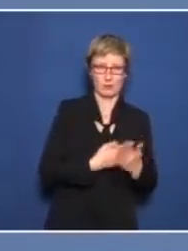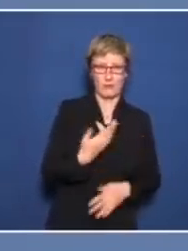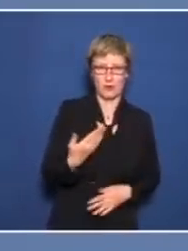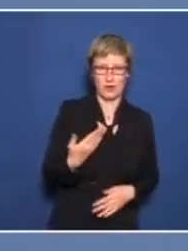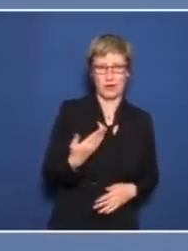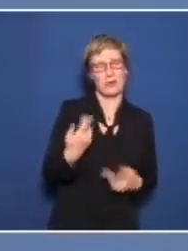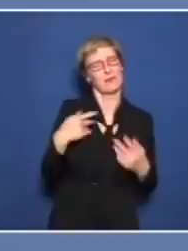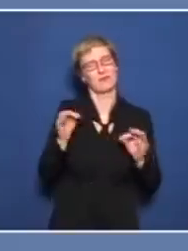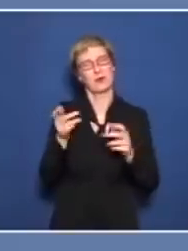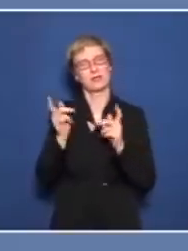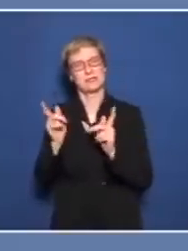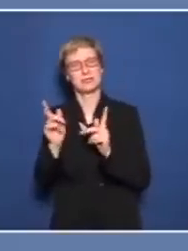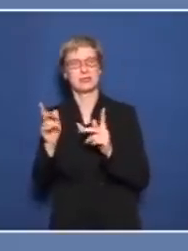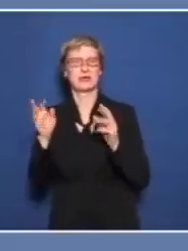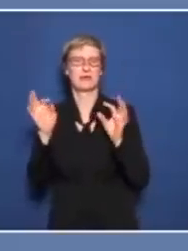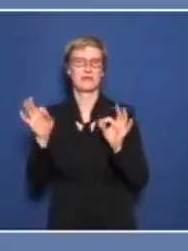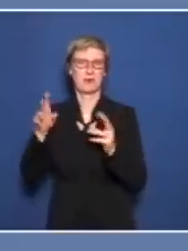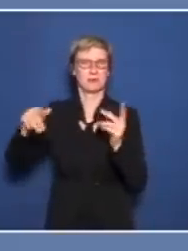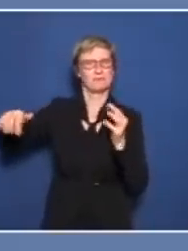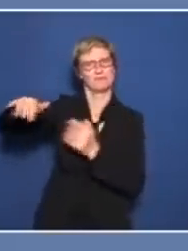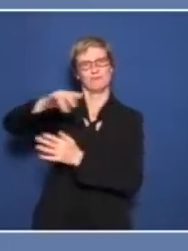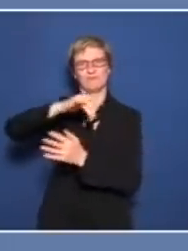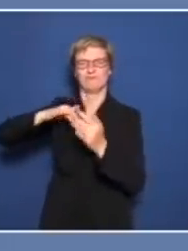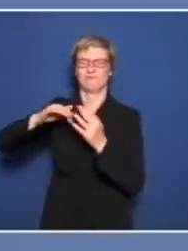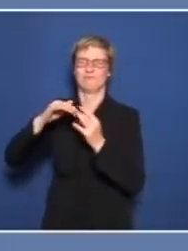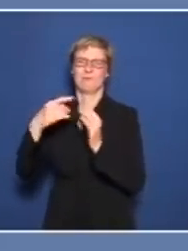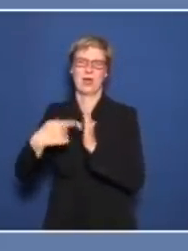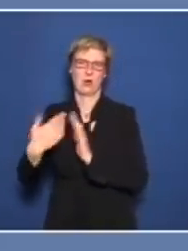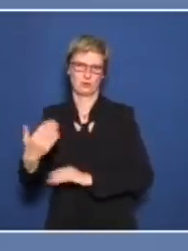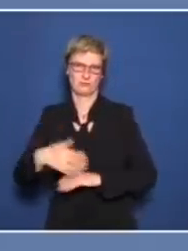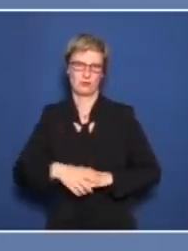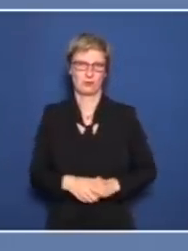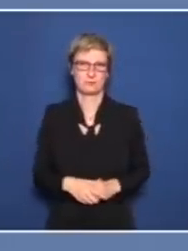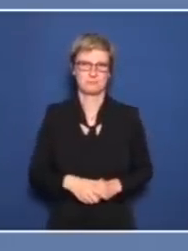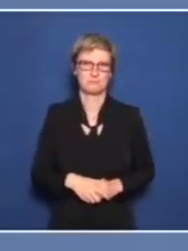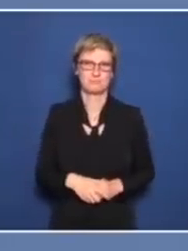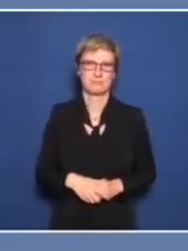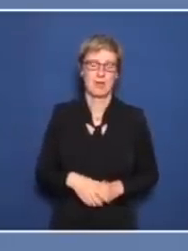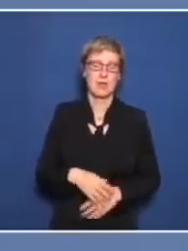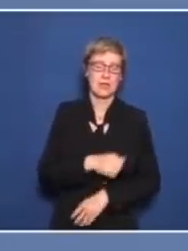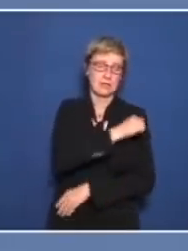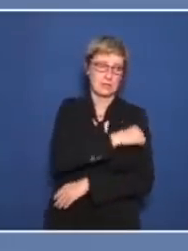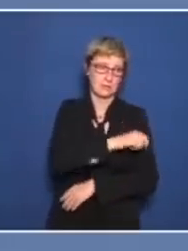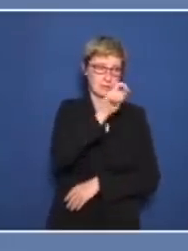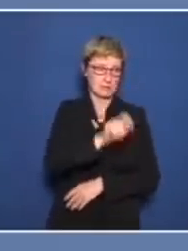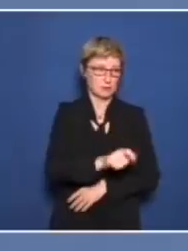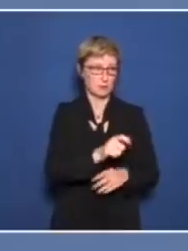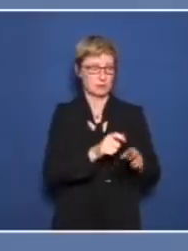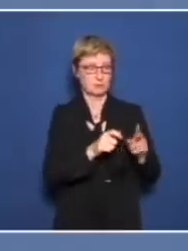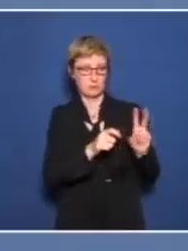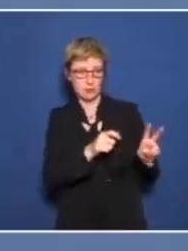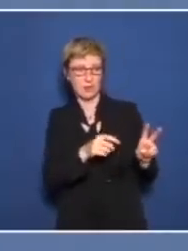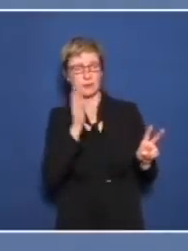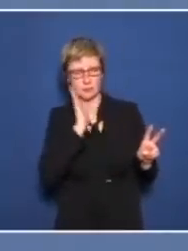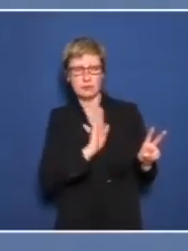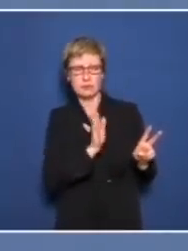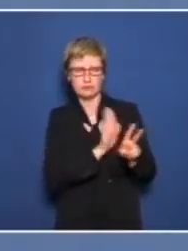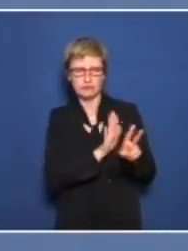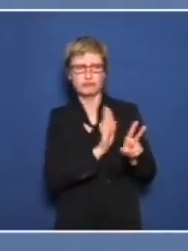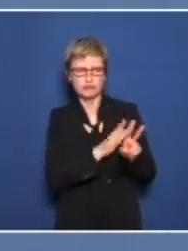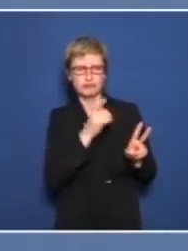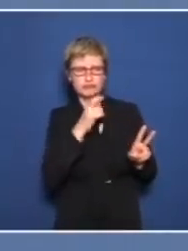in jeder Gemeinschaft vor Ort. Und eine Zeit lang den Geimpften zu sagen, aber bitte weiterhin